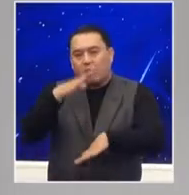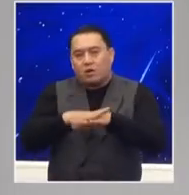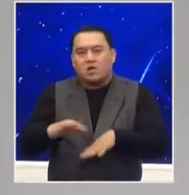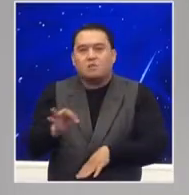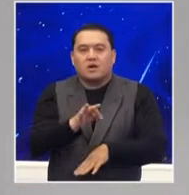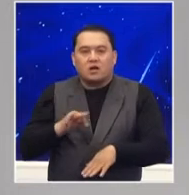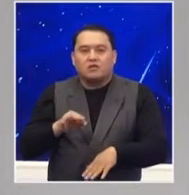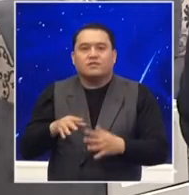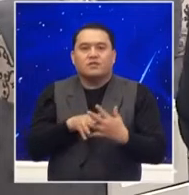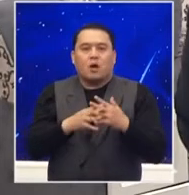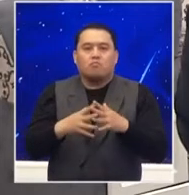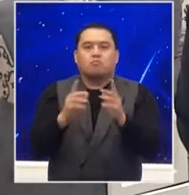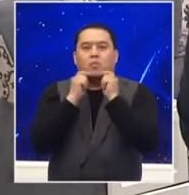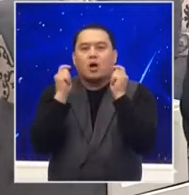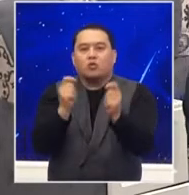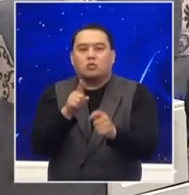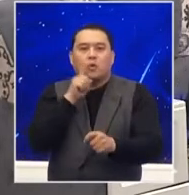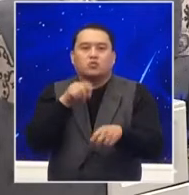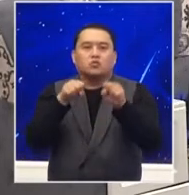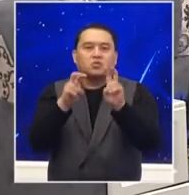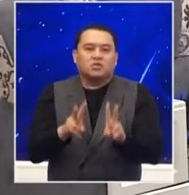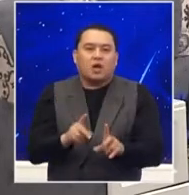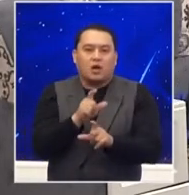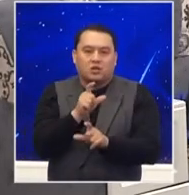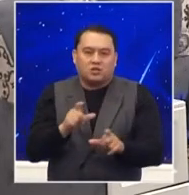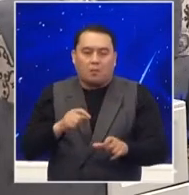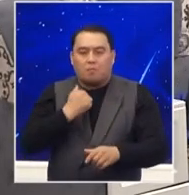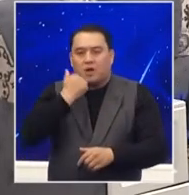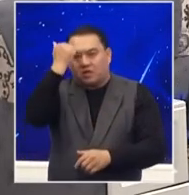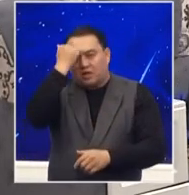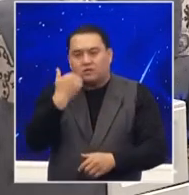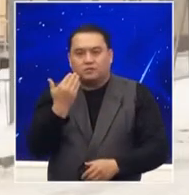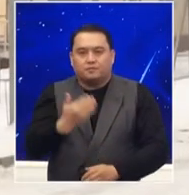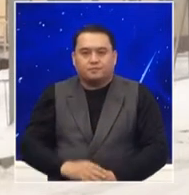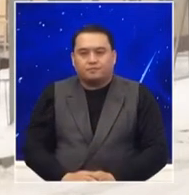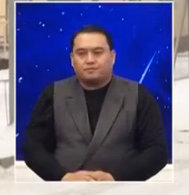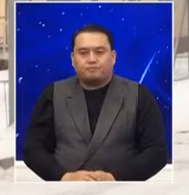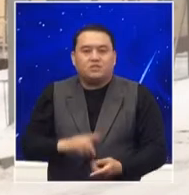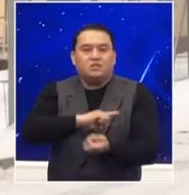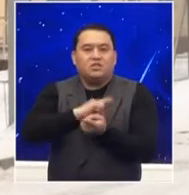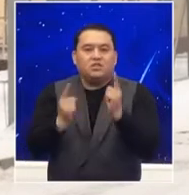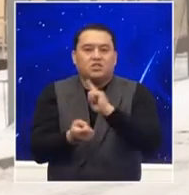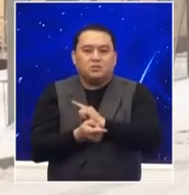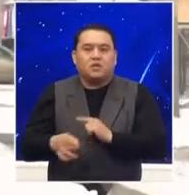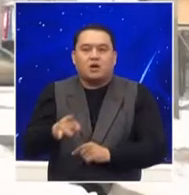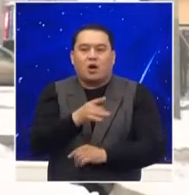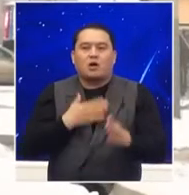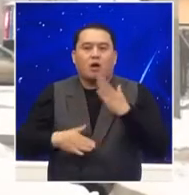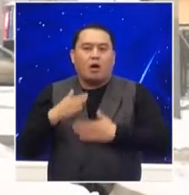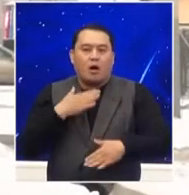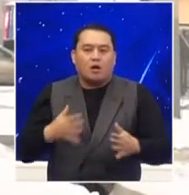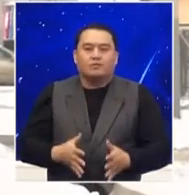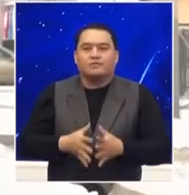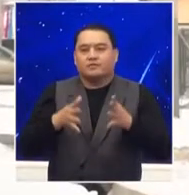акима района сегодня я получил жилье как молодой специалист. Я очень благодарен им за это. Изменениям в жизни родного края радуются и